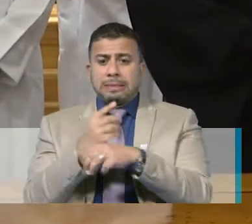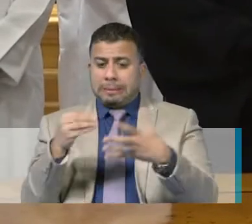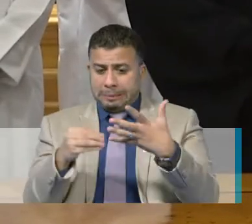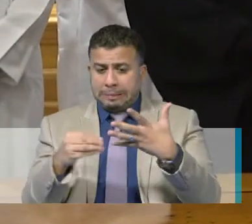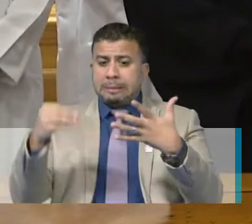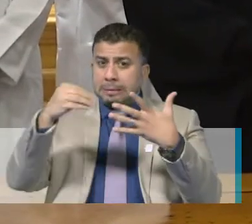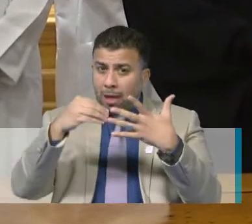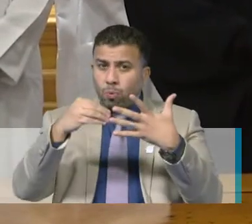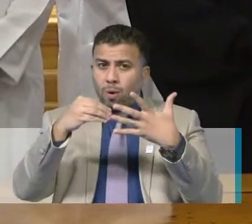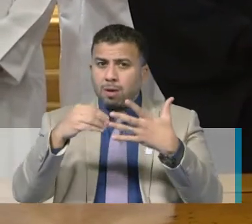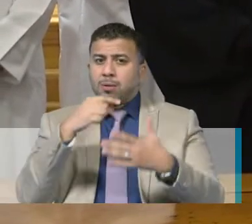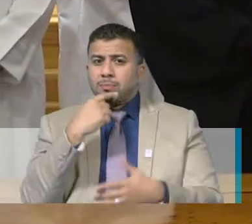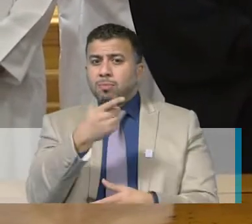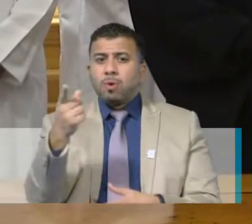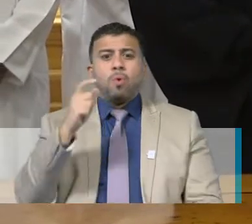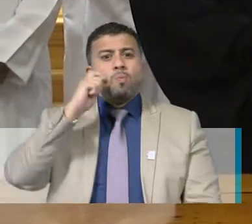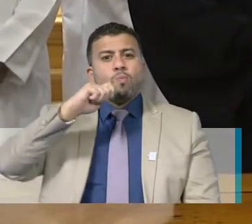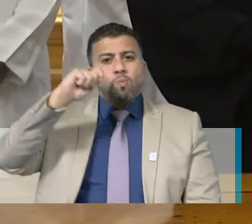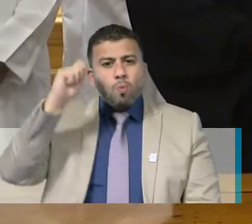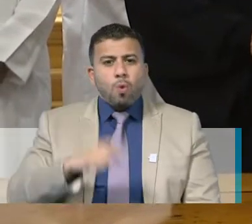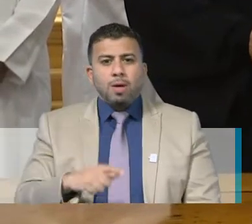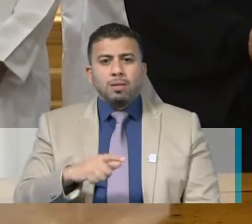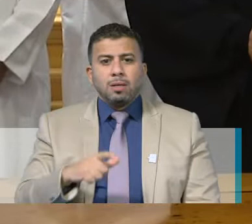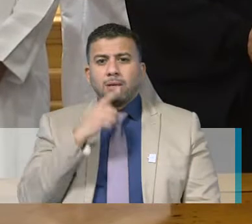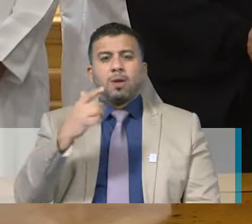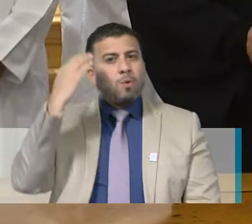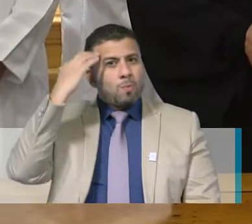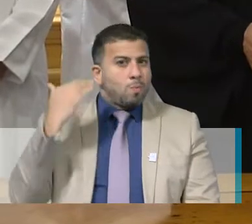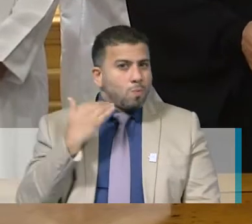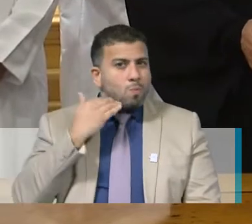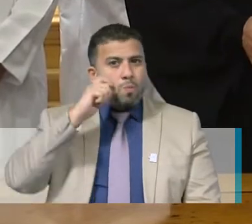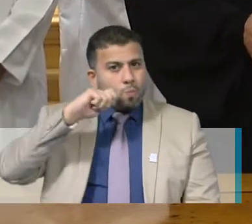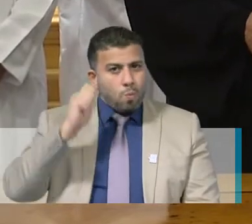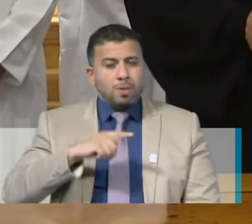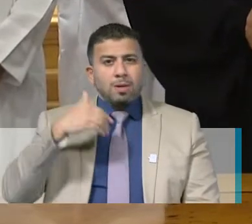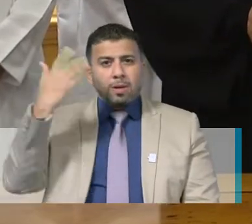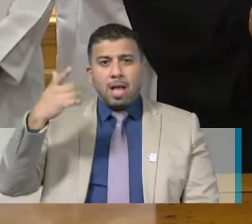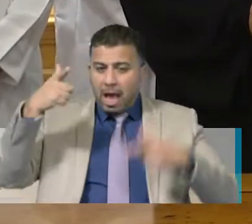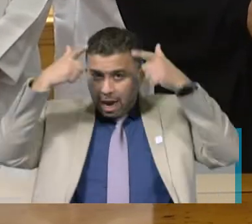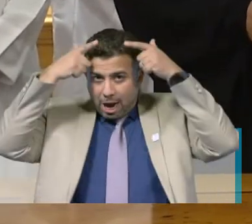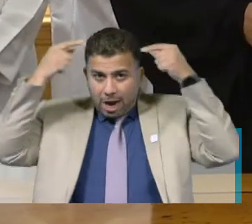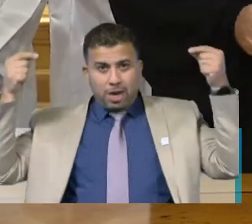هم هؤلاء مواطنون ومواطنات خريجي